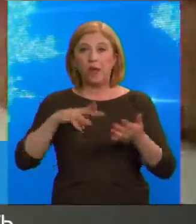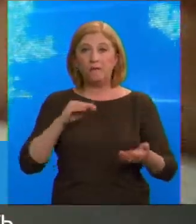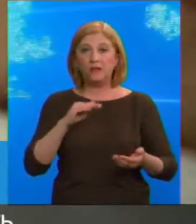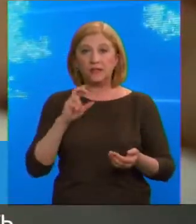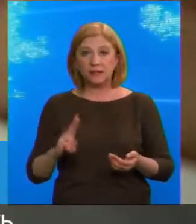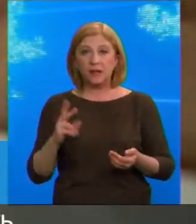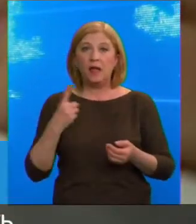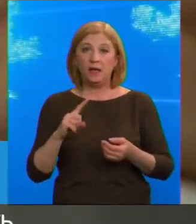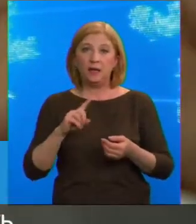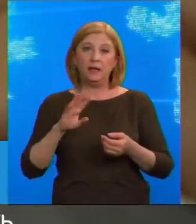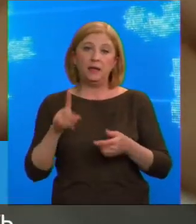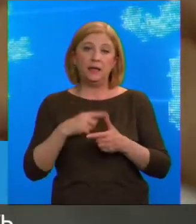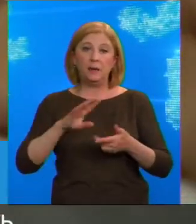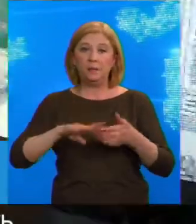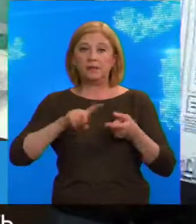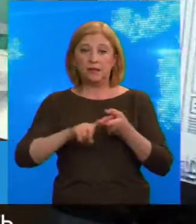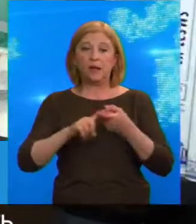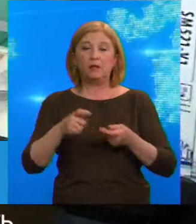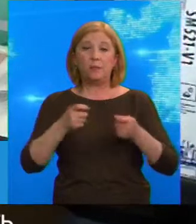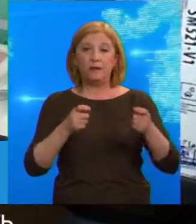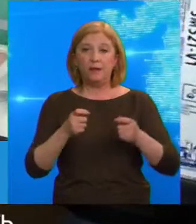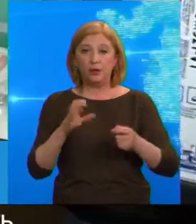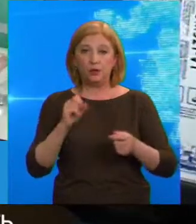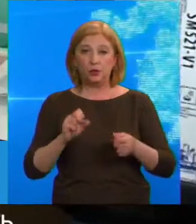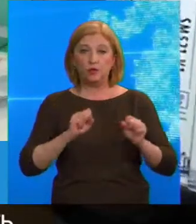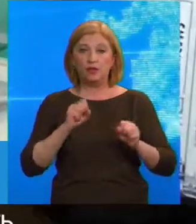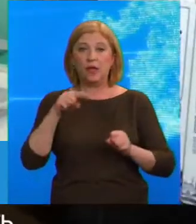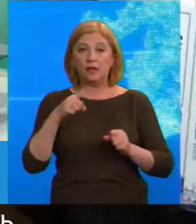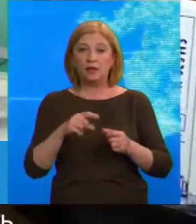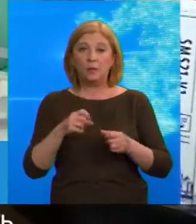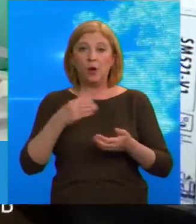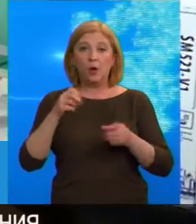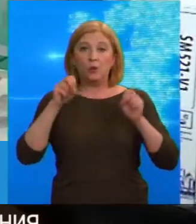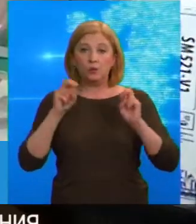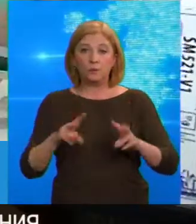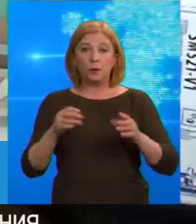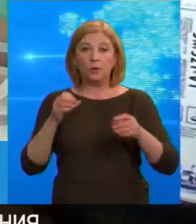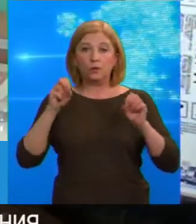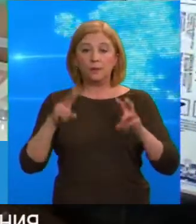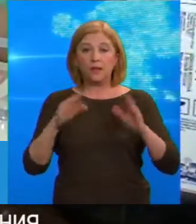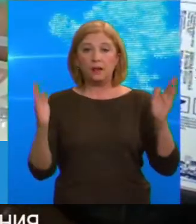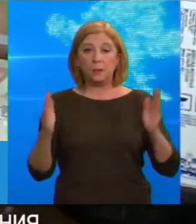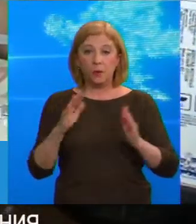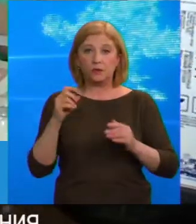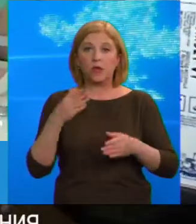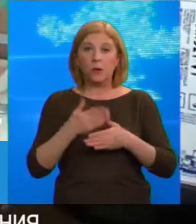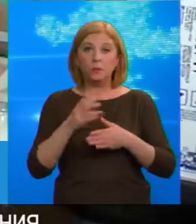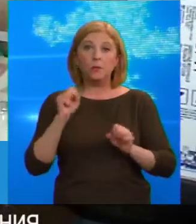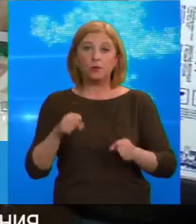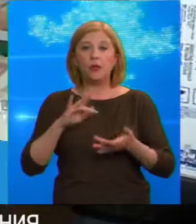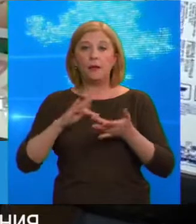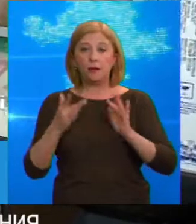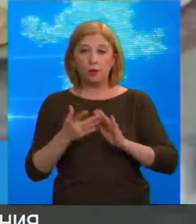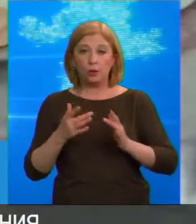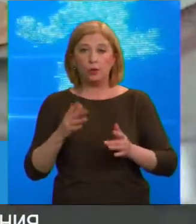и бесконтактным способом в управлении соцзащиты. Для этого там установлены специальные боксы. С 20 числа оформить пособие можно будет электронно. На